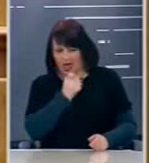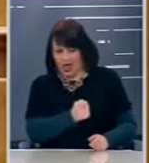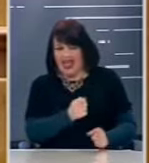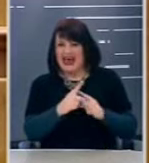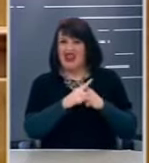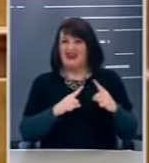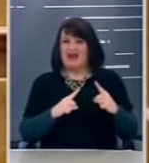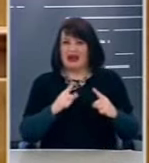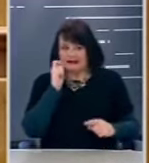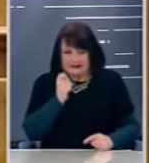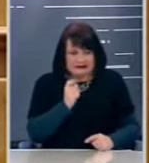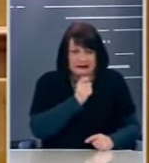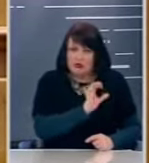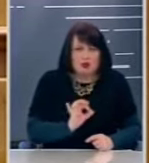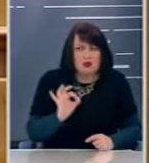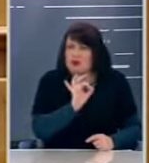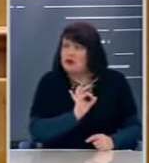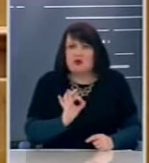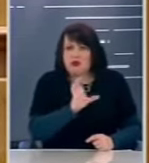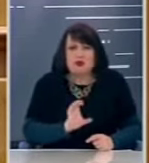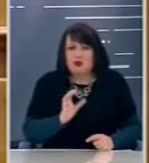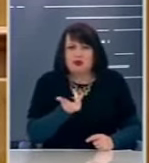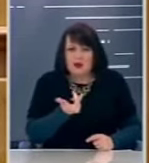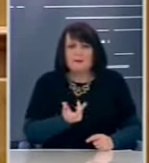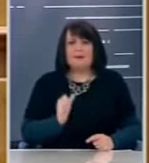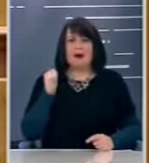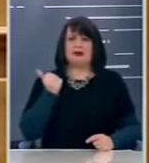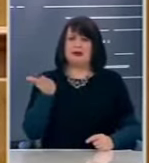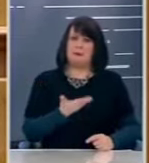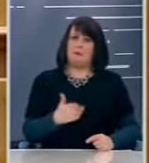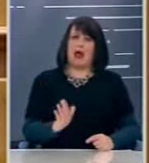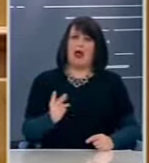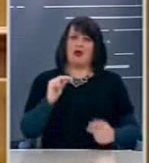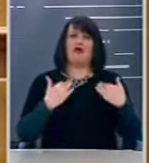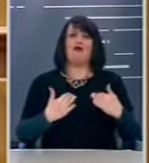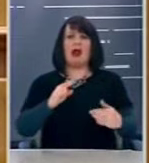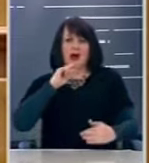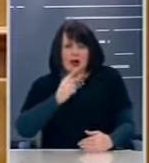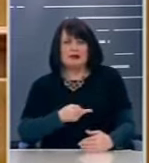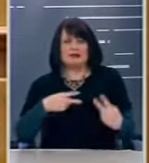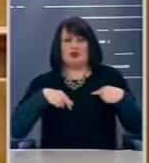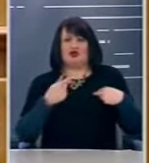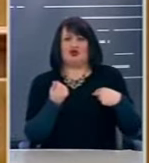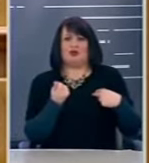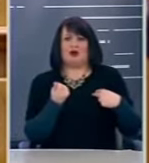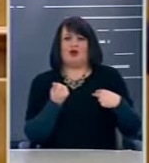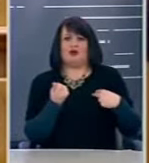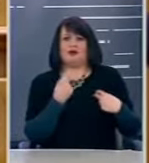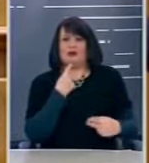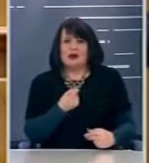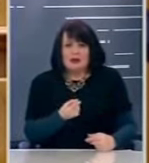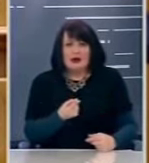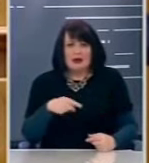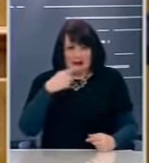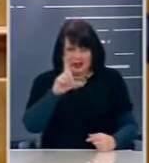Χαρδαβέλα. Ψάχναν να τον βρούνε. Και ο Τζακαλώτος ήρθε χθες στη Βουλή, απάντησε στην ερώτηση, θα βρεθεί την